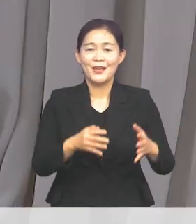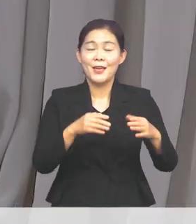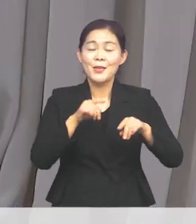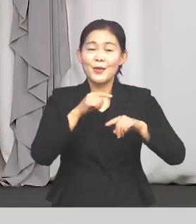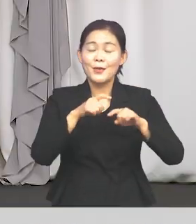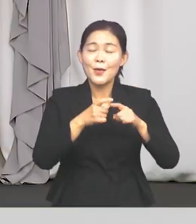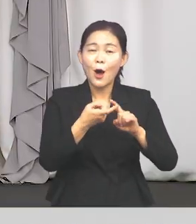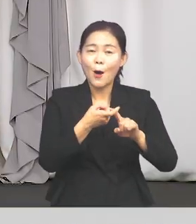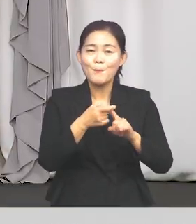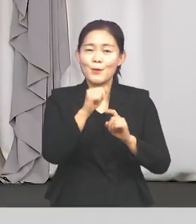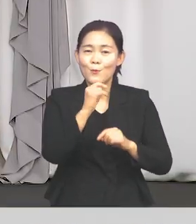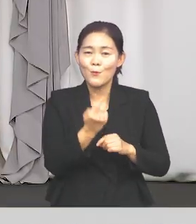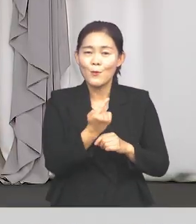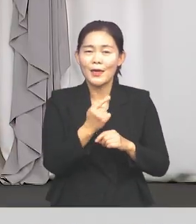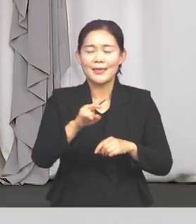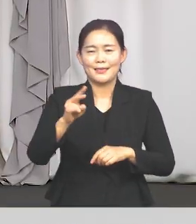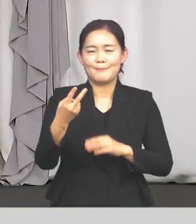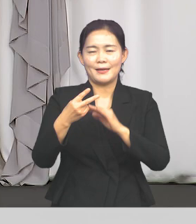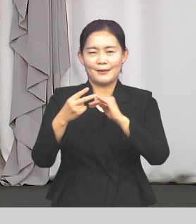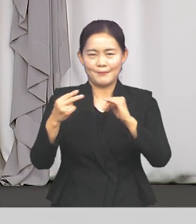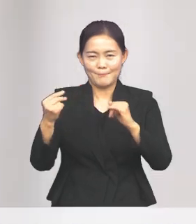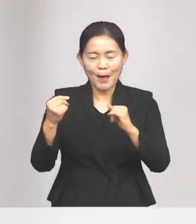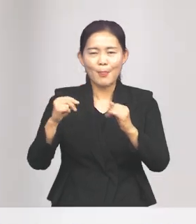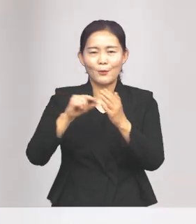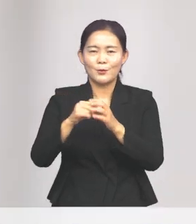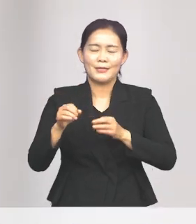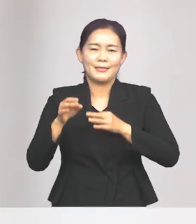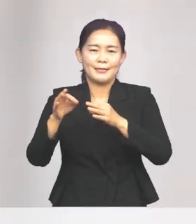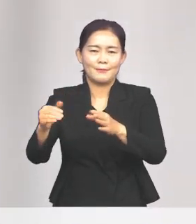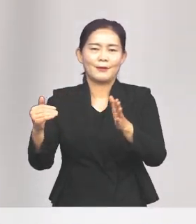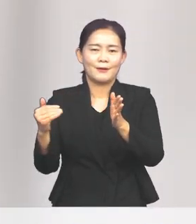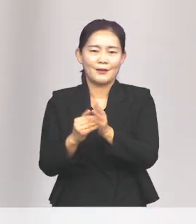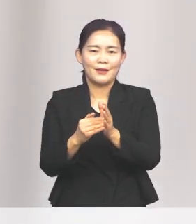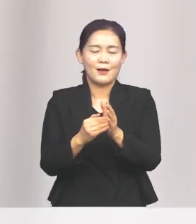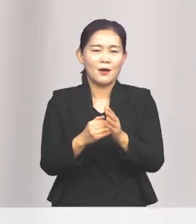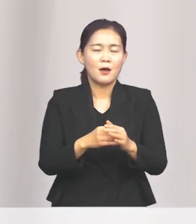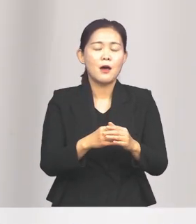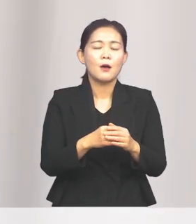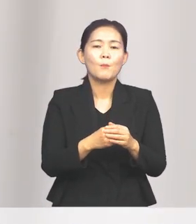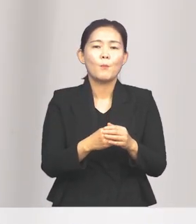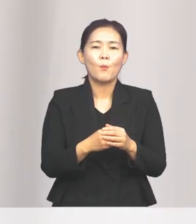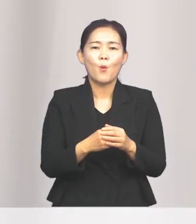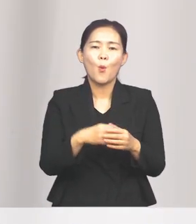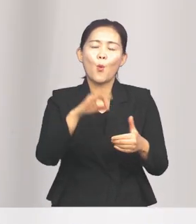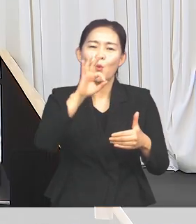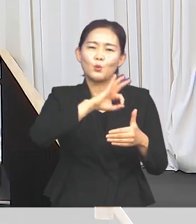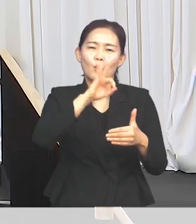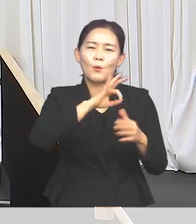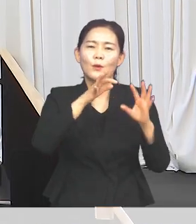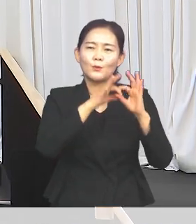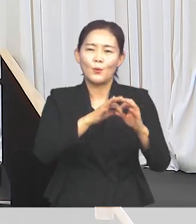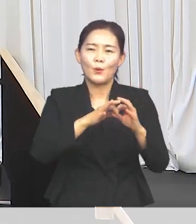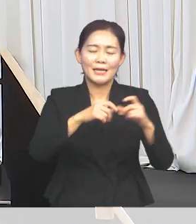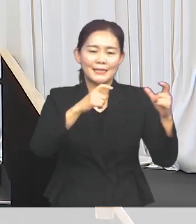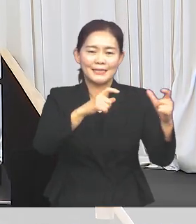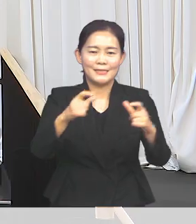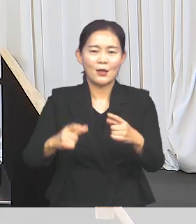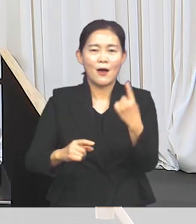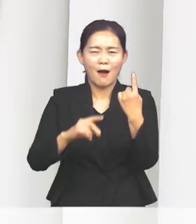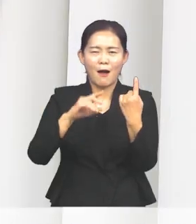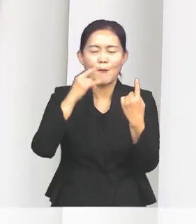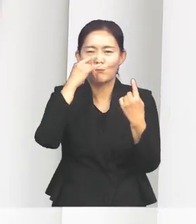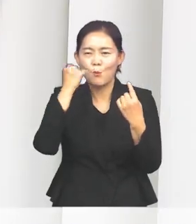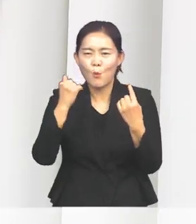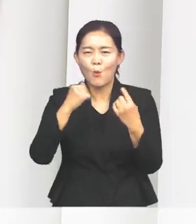이날 협의회는 이웃 돕기 성금 200만 원을 시에 기탁했고 기탁 성금은 경기 사회복지 공동모금회를 통해 지역